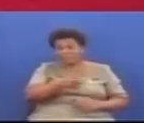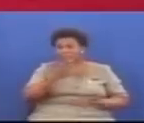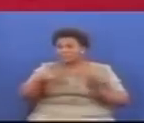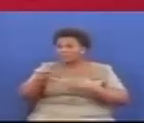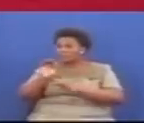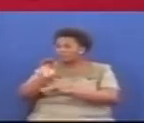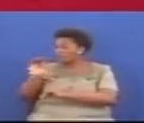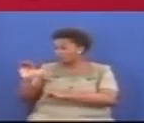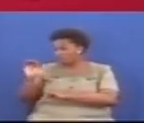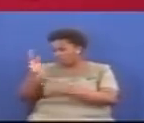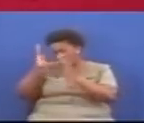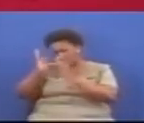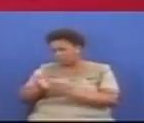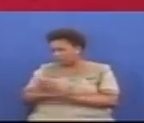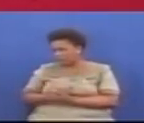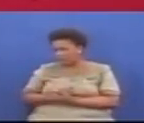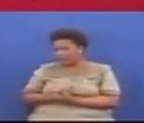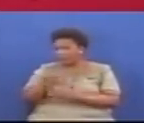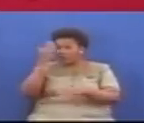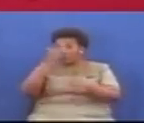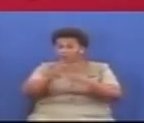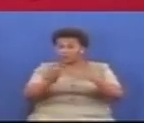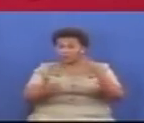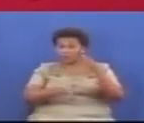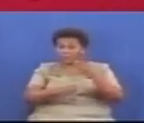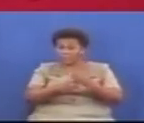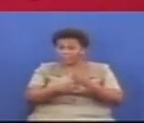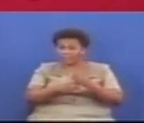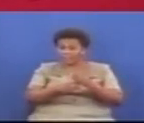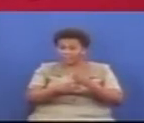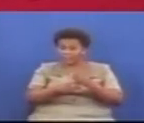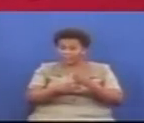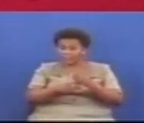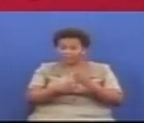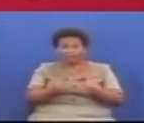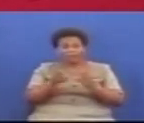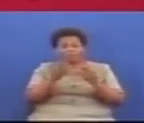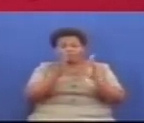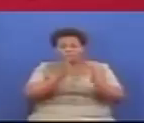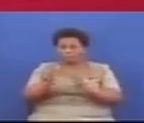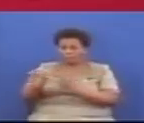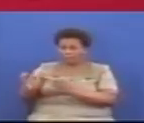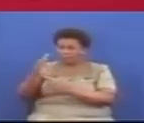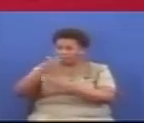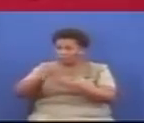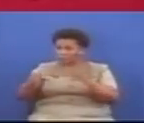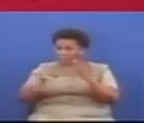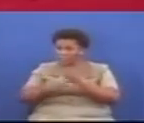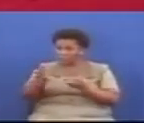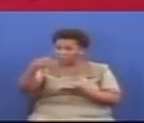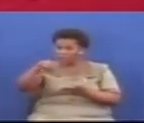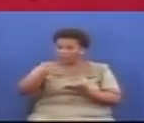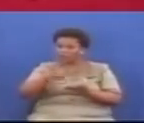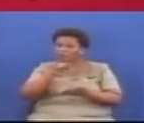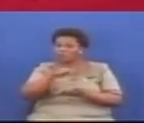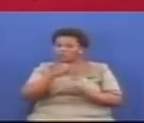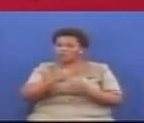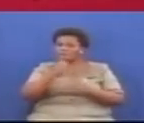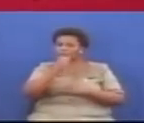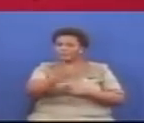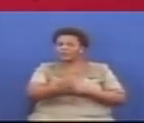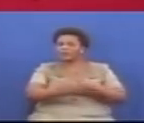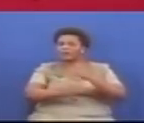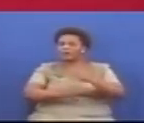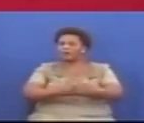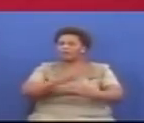kwamba ujenzi huu au mpango huu wa ujenzi wa vituo ni mchakato ambao mchakato unahusisha via